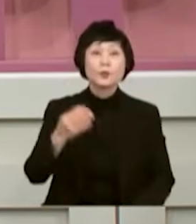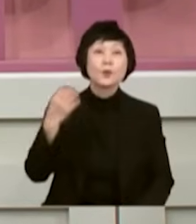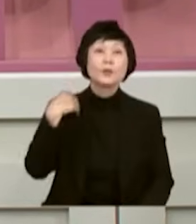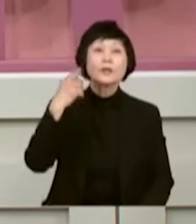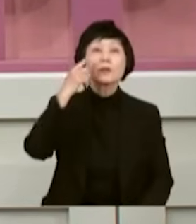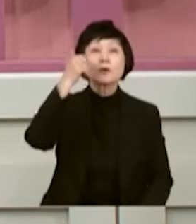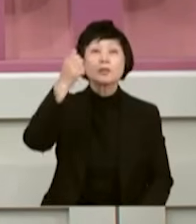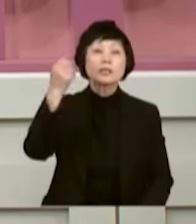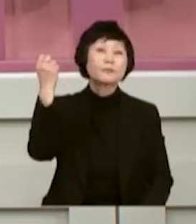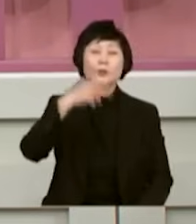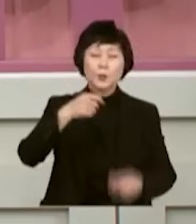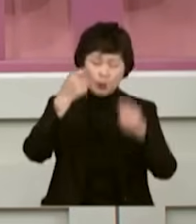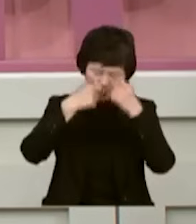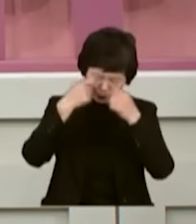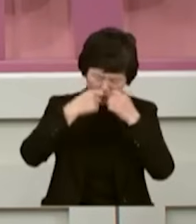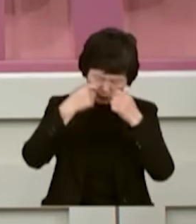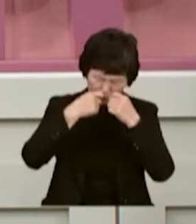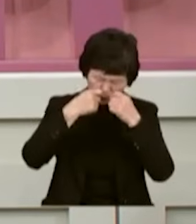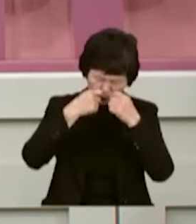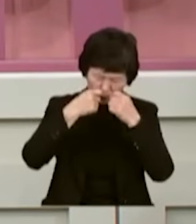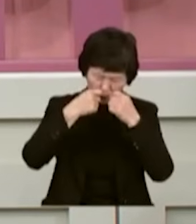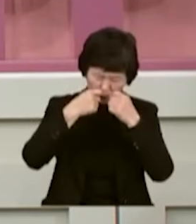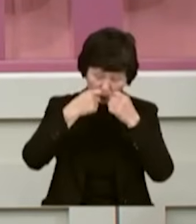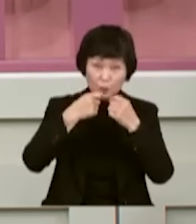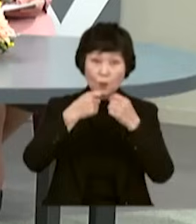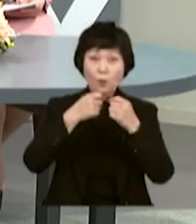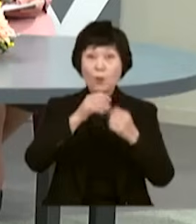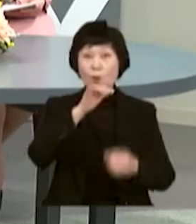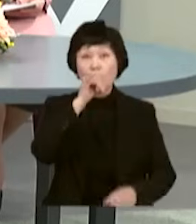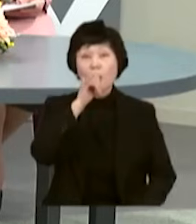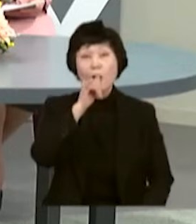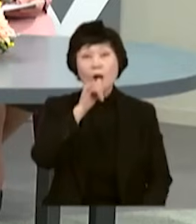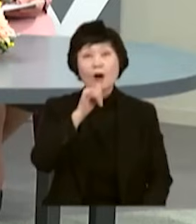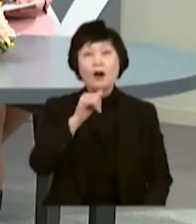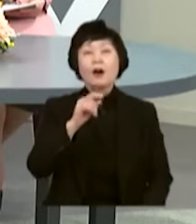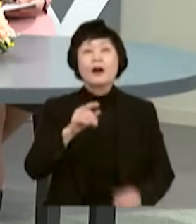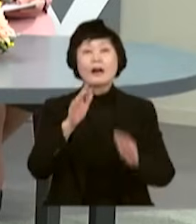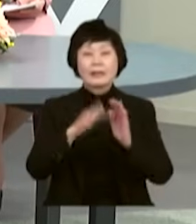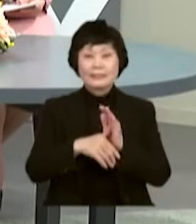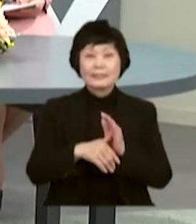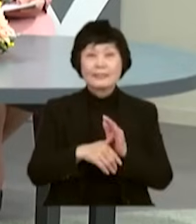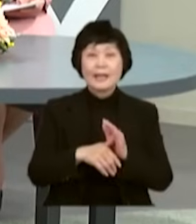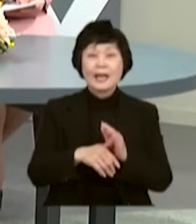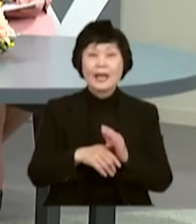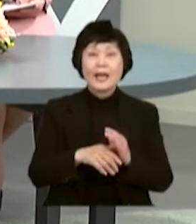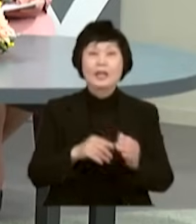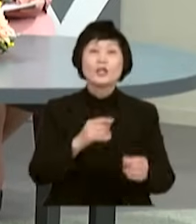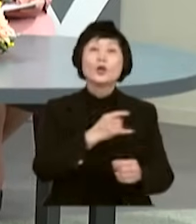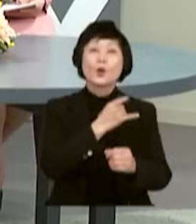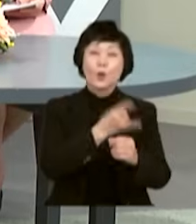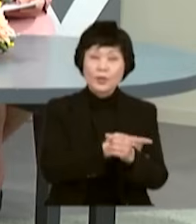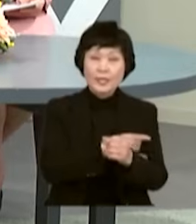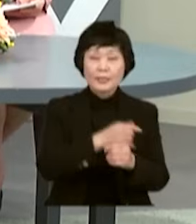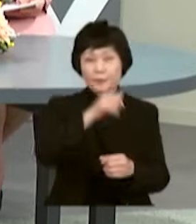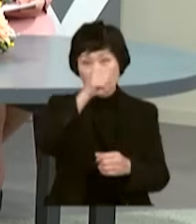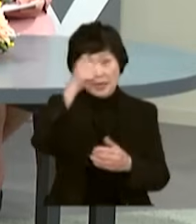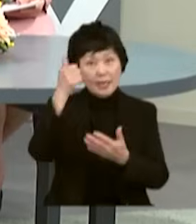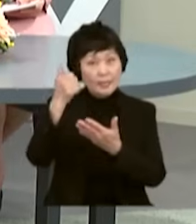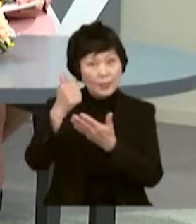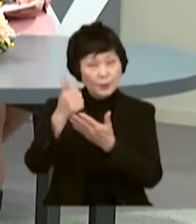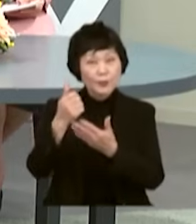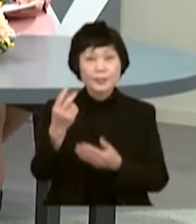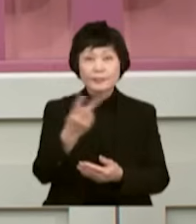교회도 또 담임 목사님 또 우는 거예요. 세 번 연속 그러시는 네. 거죠. 그러니까 그때